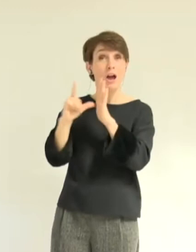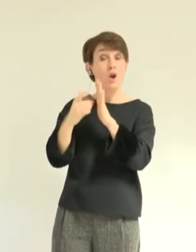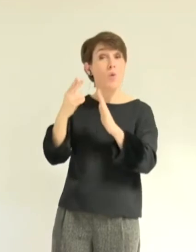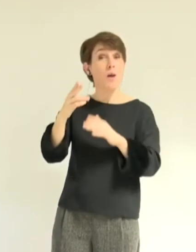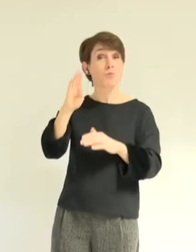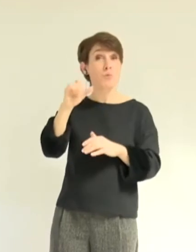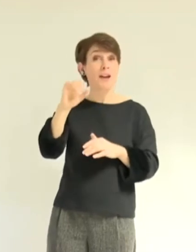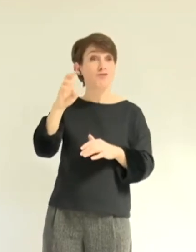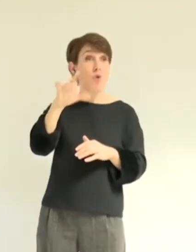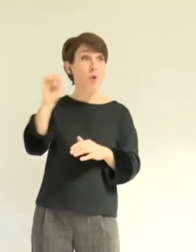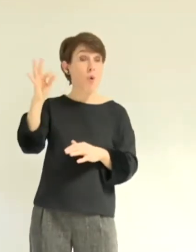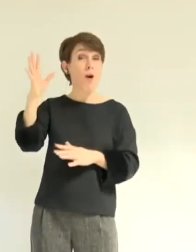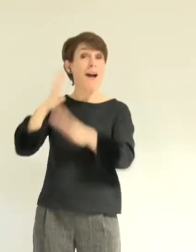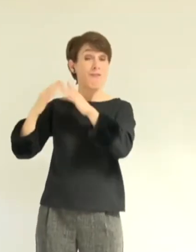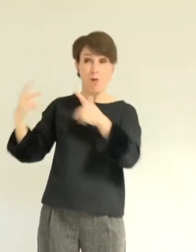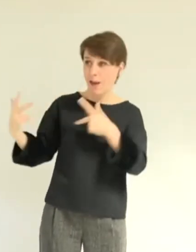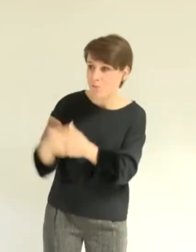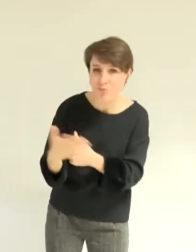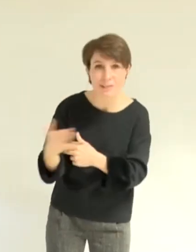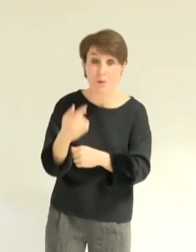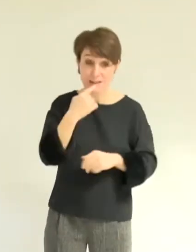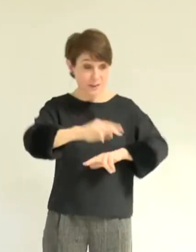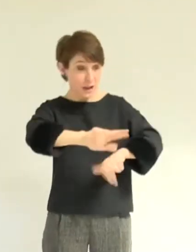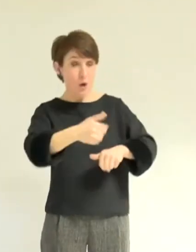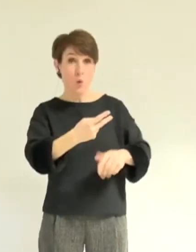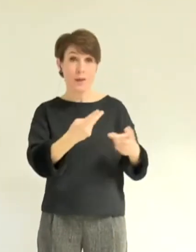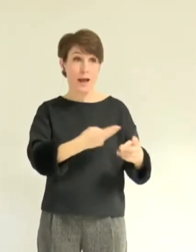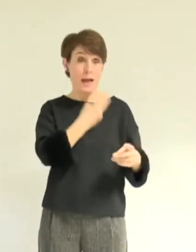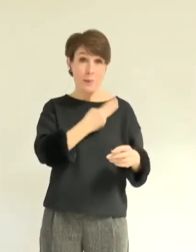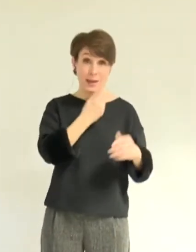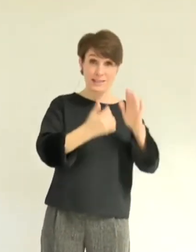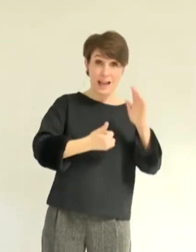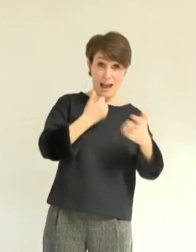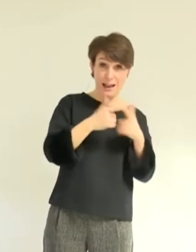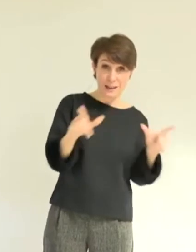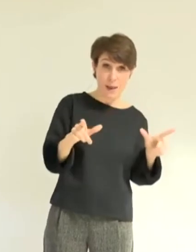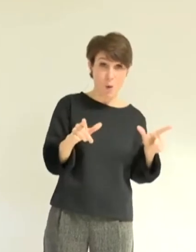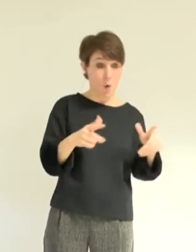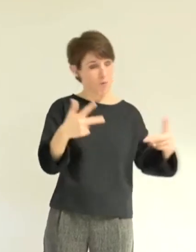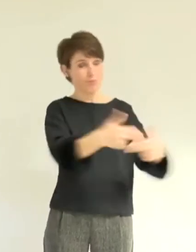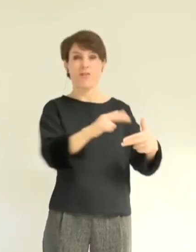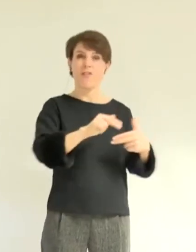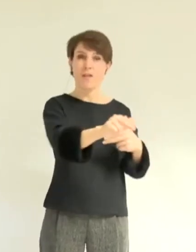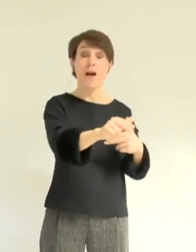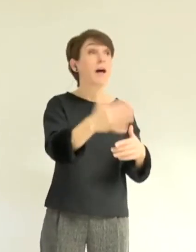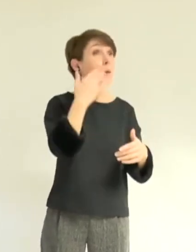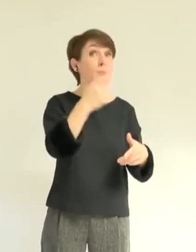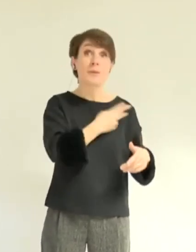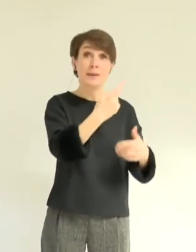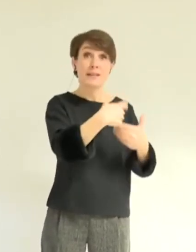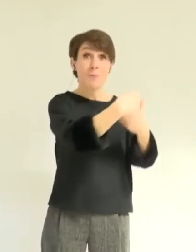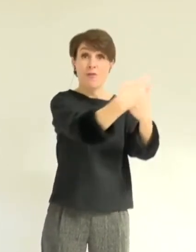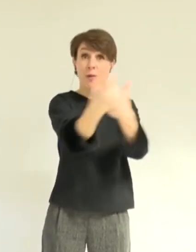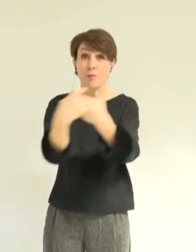faire perdurer les contrats des médecins libéraux. Or, si les libéraux s'en vont, la clinique,